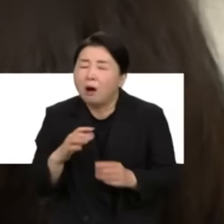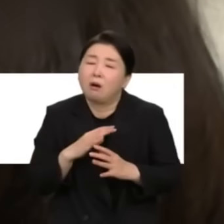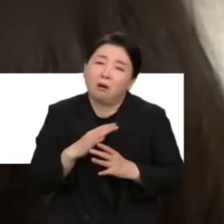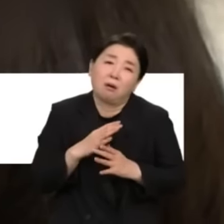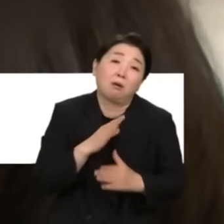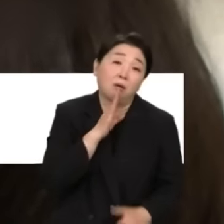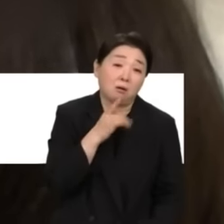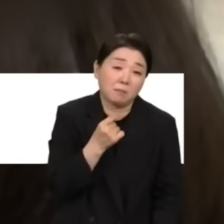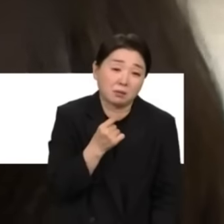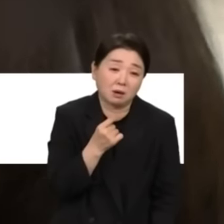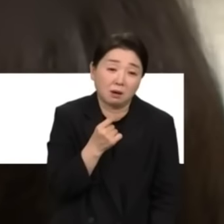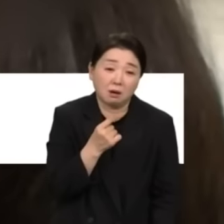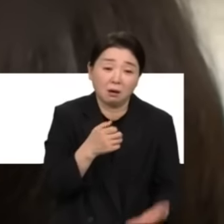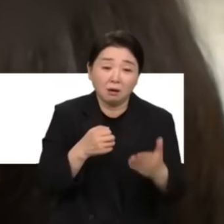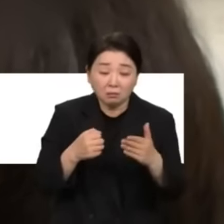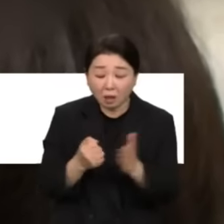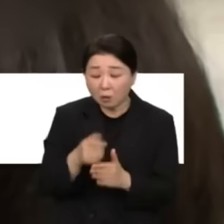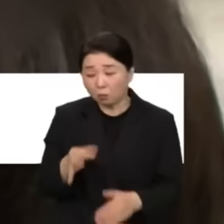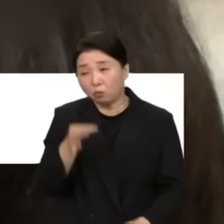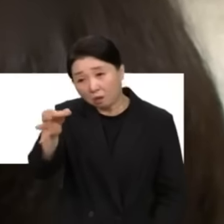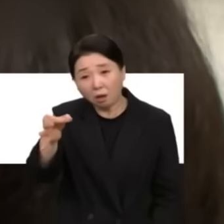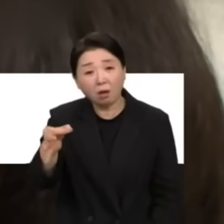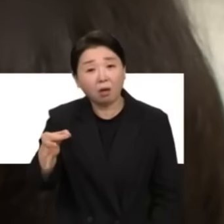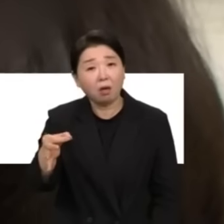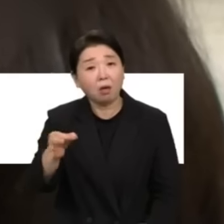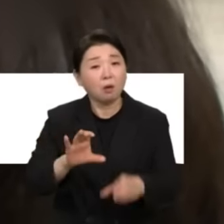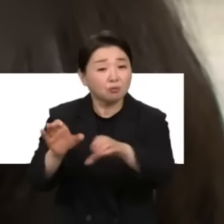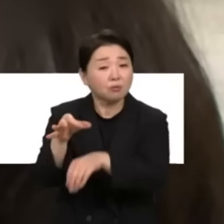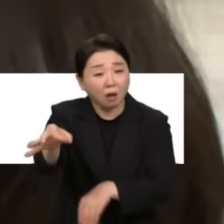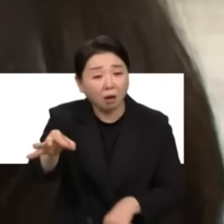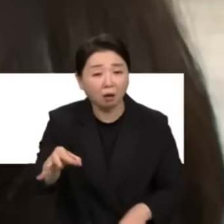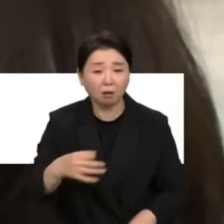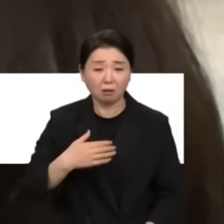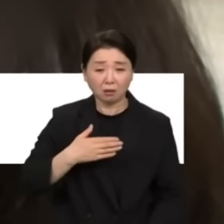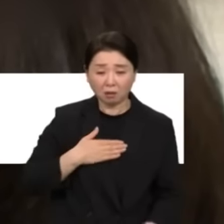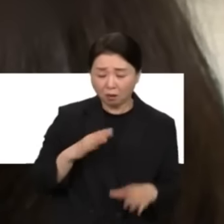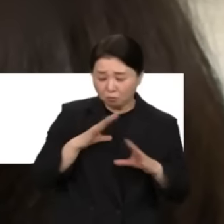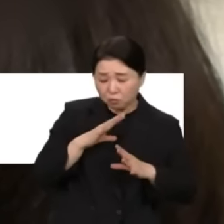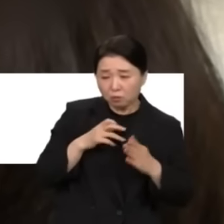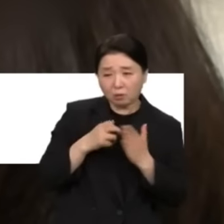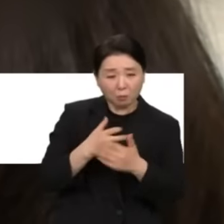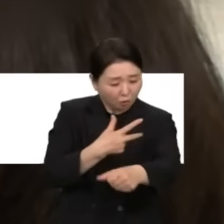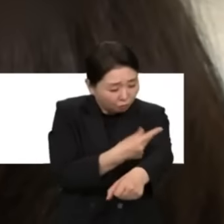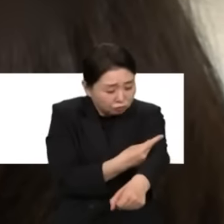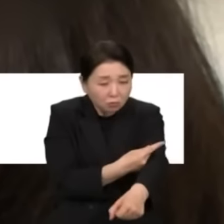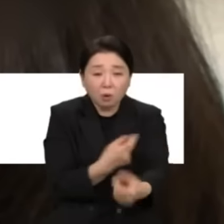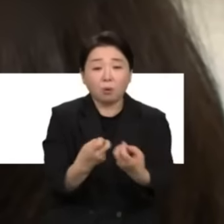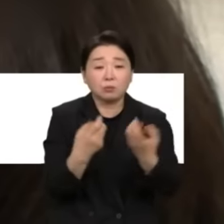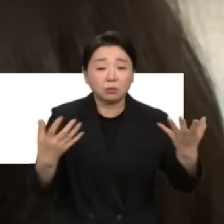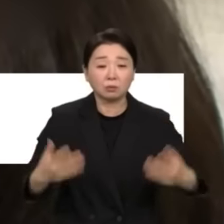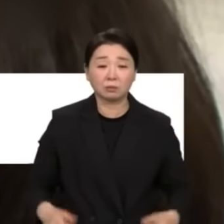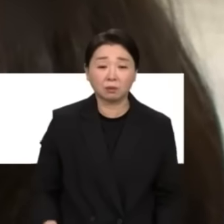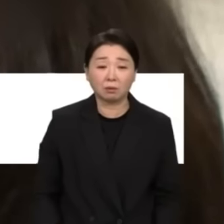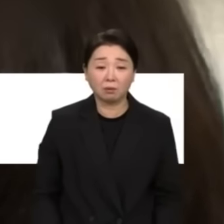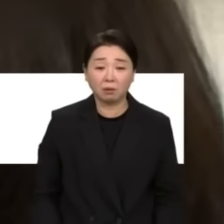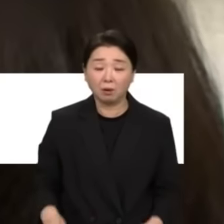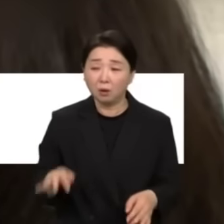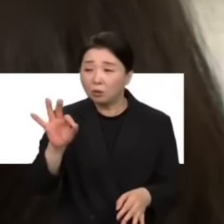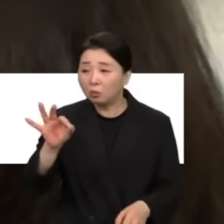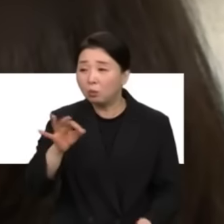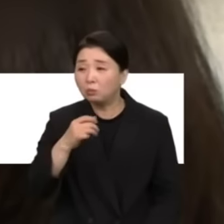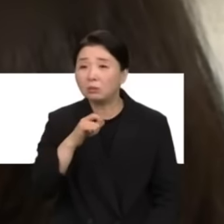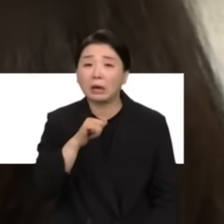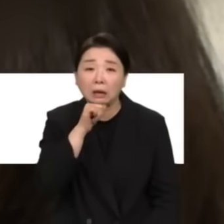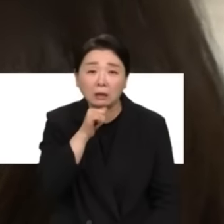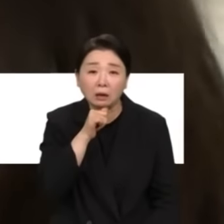두려움이 있는데 돈을 더 내더라도 당연히 산모들은 구성원이니까 더 맞을 수밖에 없지 않나. 사정상 힘드신 분들은 더